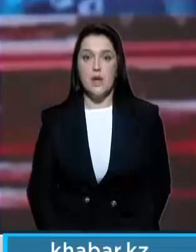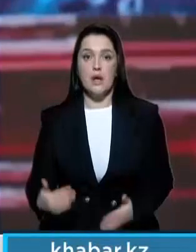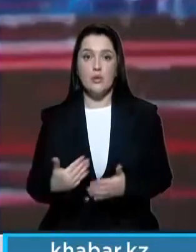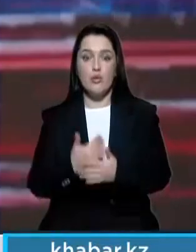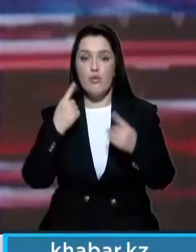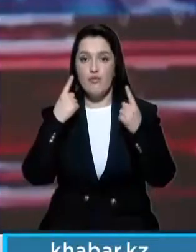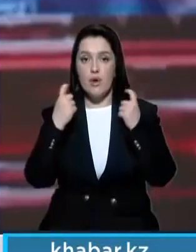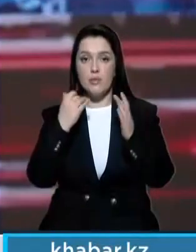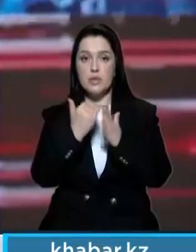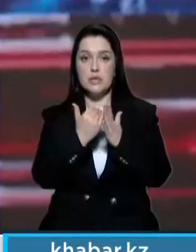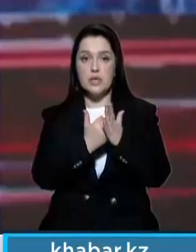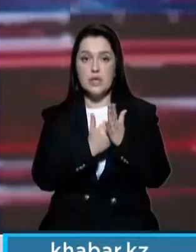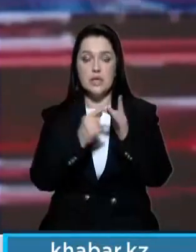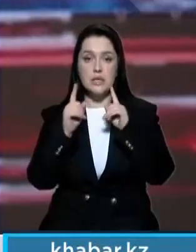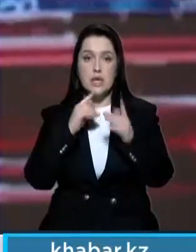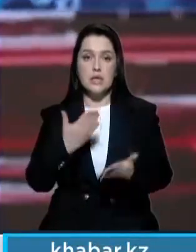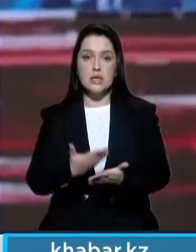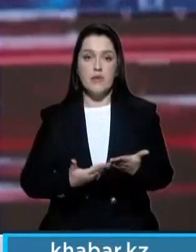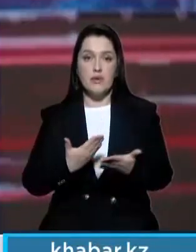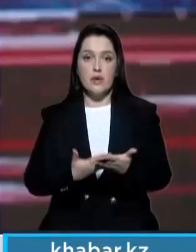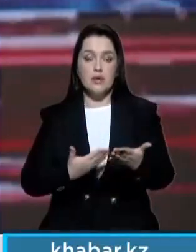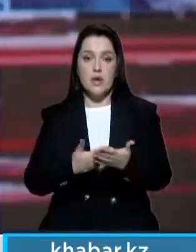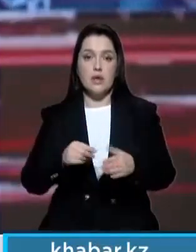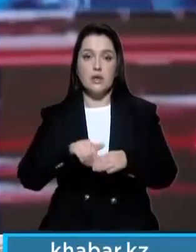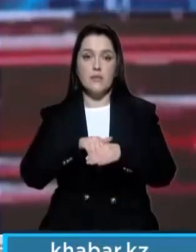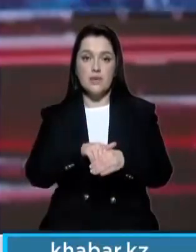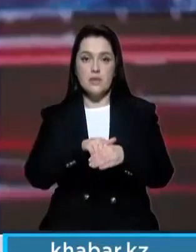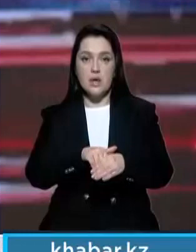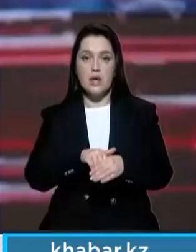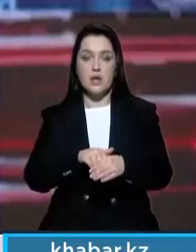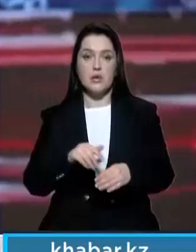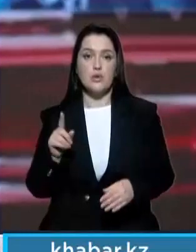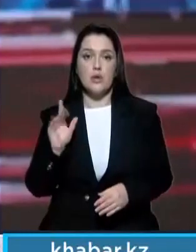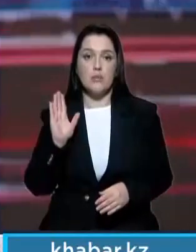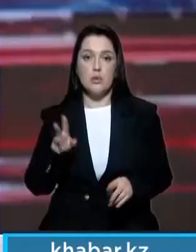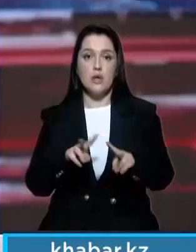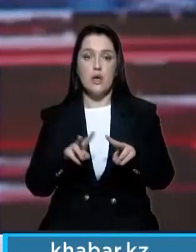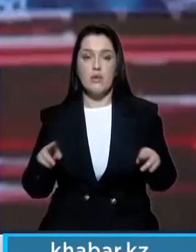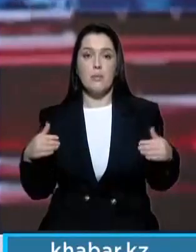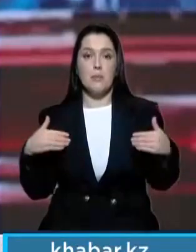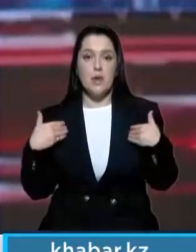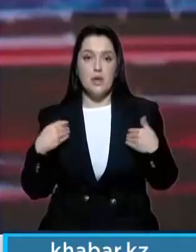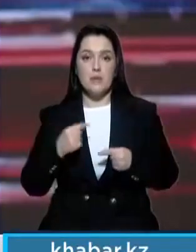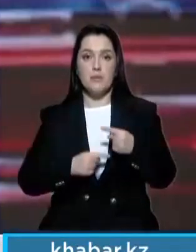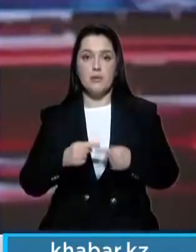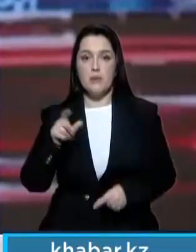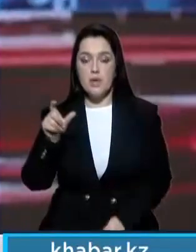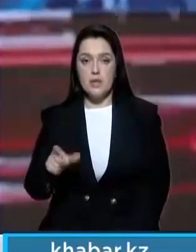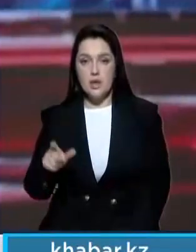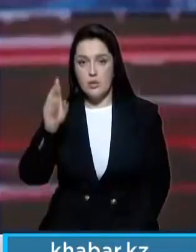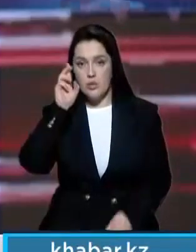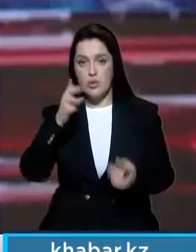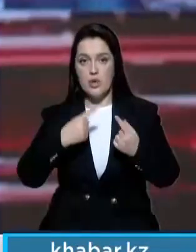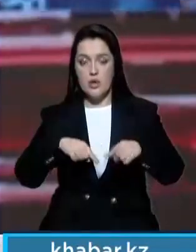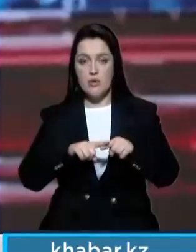Новую информационную систему презентовали на заседании Совета по привлечению инвестиций. Ожидается, что она будет одинаково полезна как для предпринимателей,